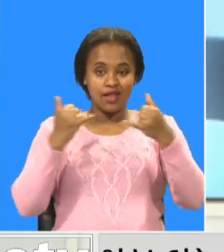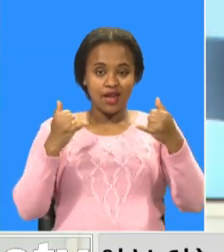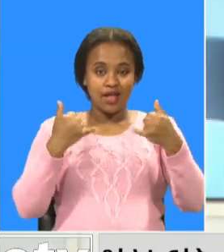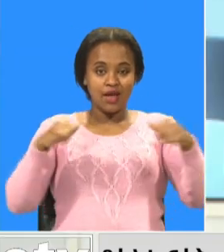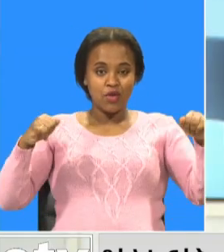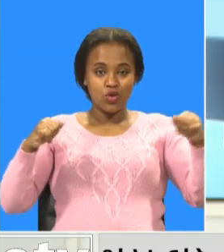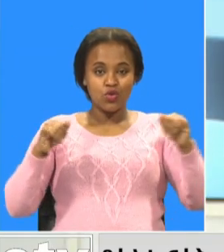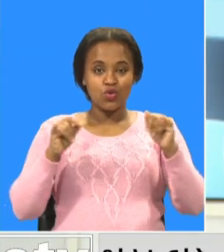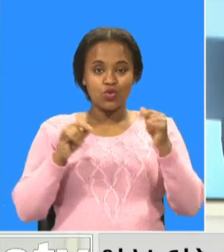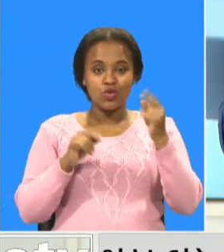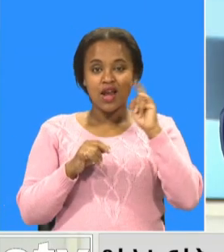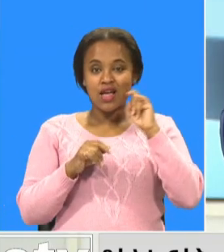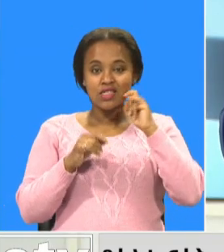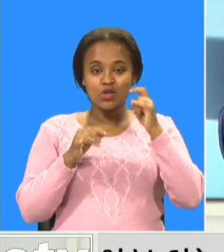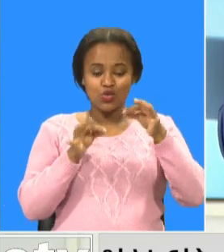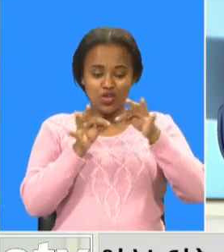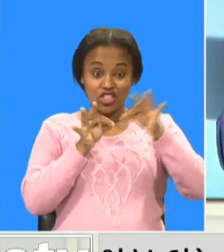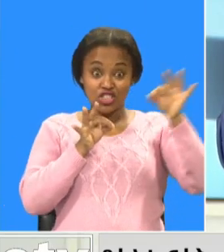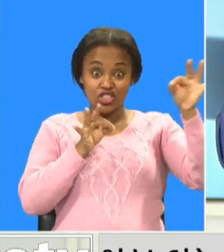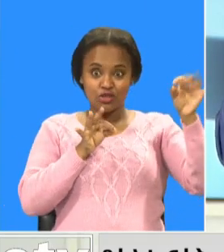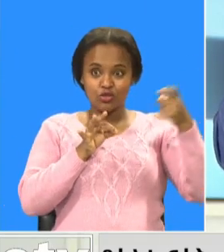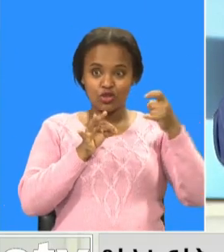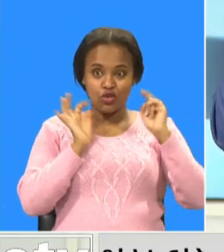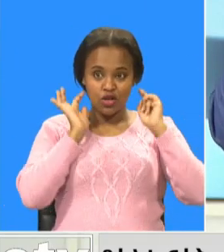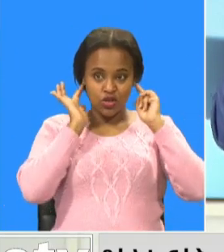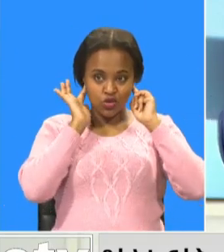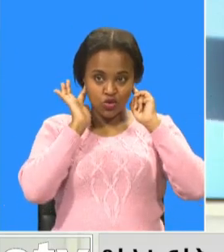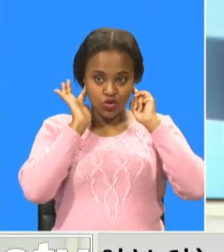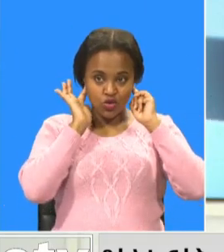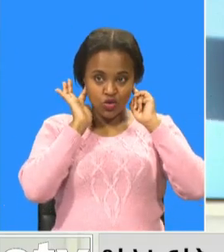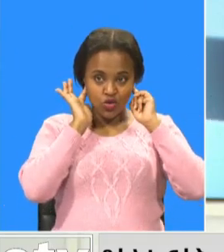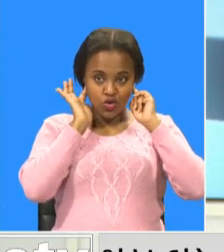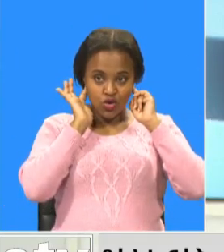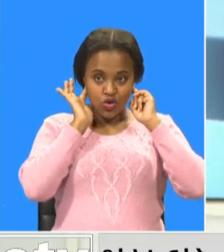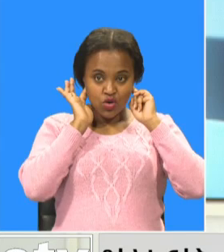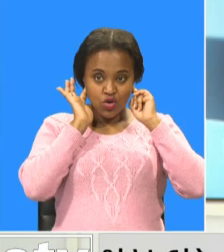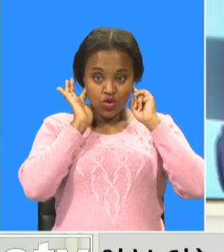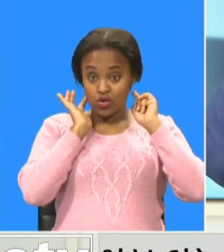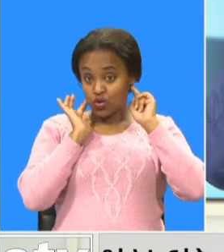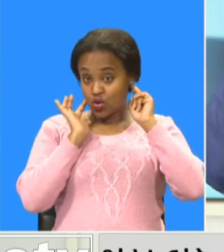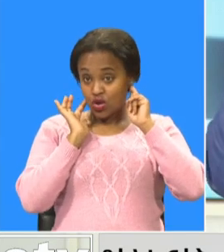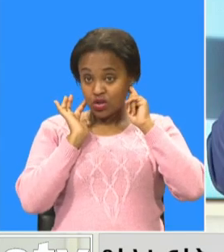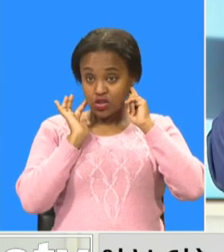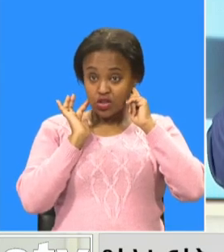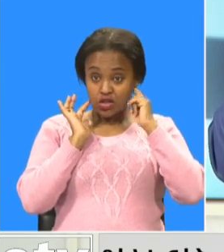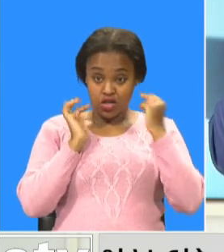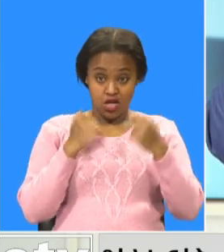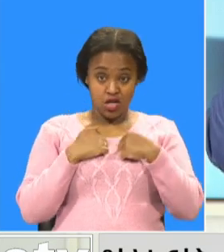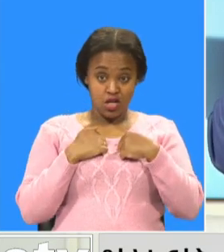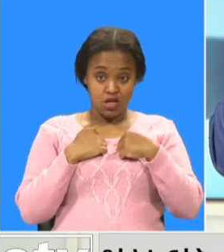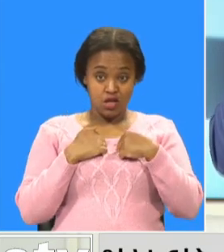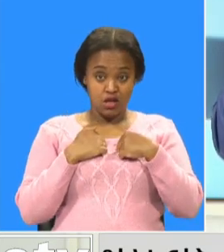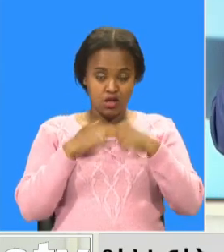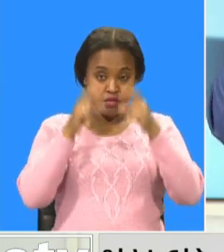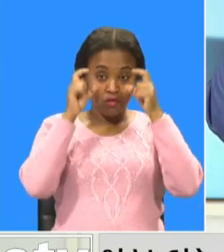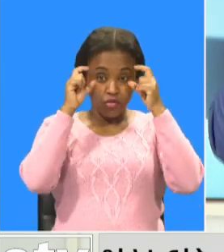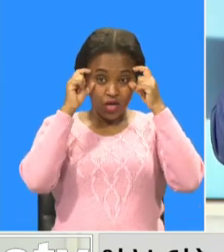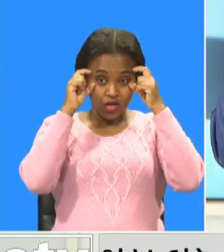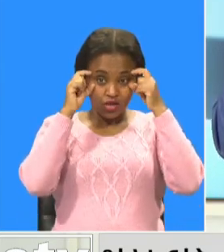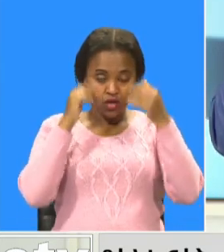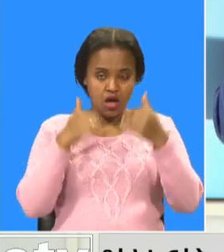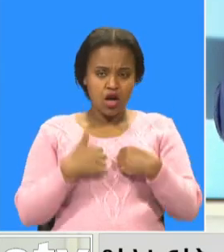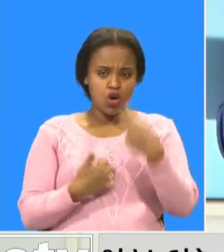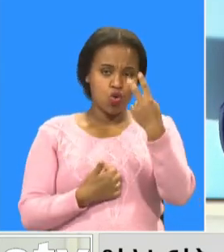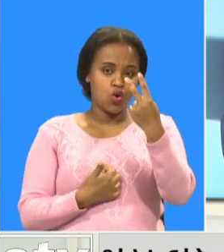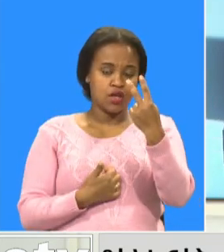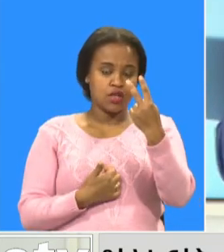አሁን እዚህ ጋር ገኑ ስንቆይ ይሄ ጆሮ አንደኛ ለጆሮችን ይህን ይጎዳናል። እንደኔ መነጽር የሚያደርግ ሰው ካለ እንግዲህ የሚያሸክመው ሁለት